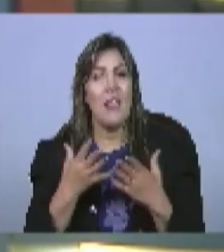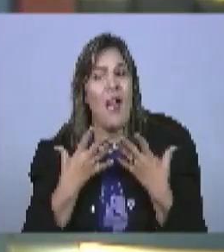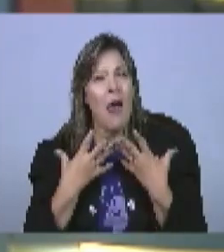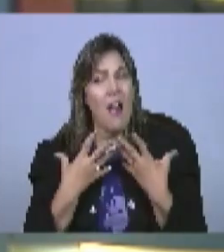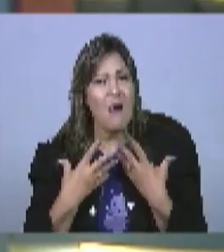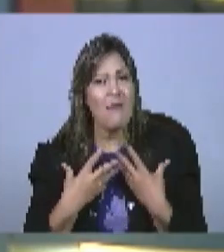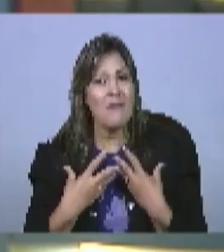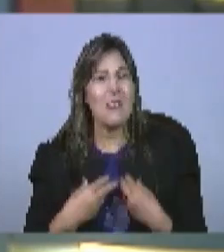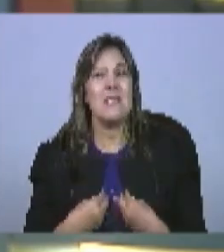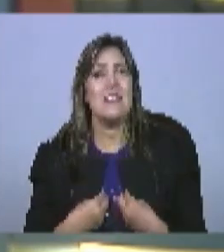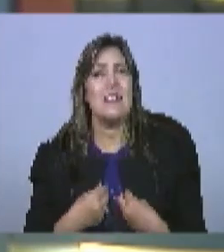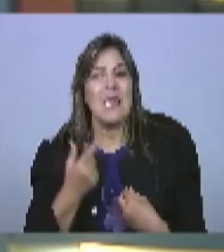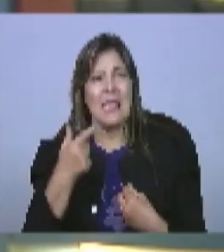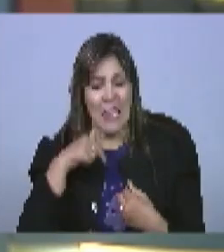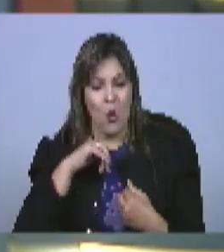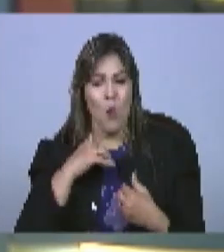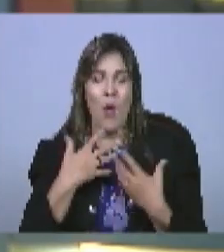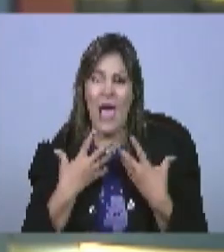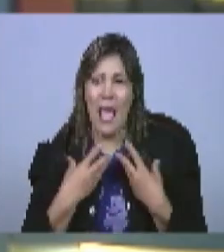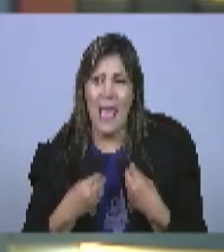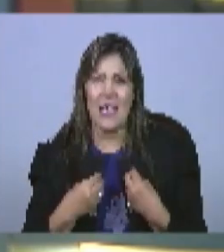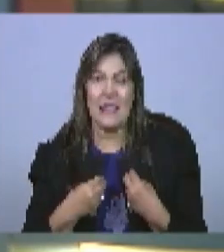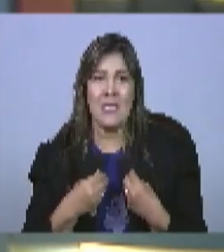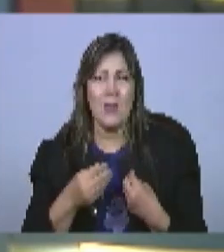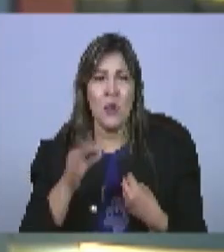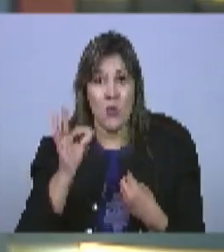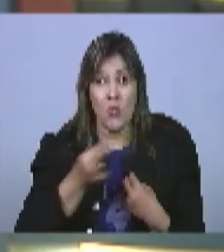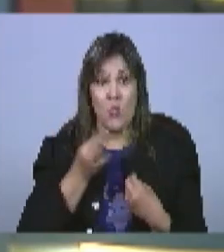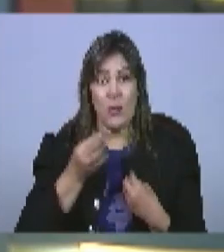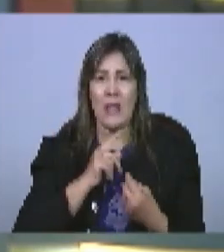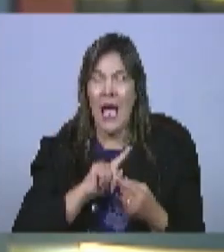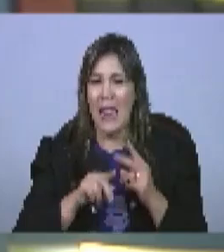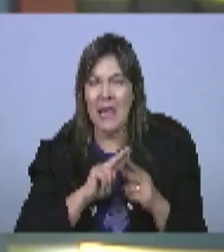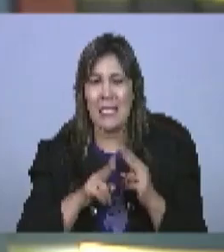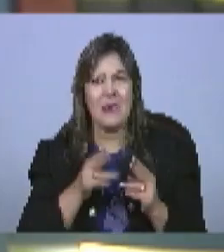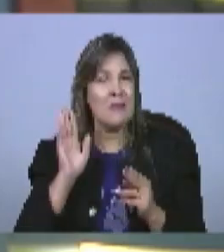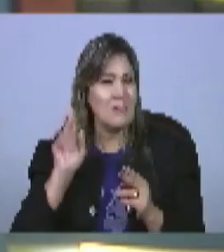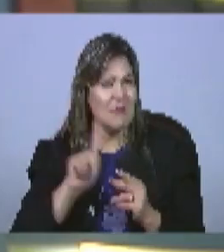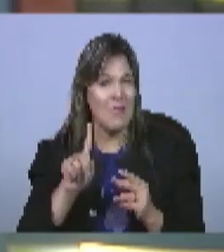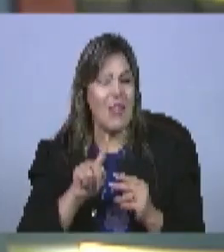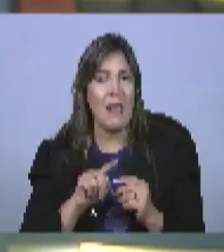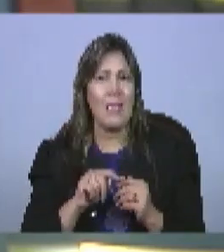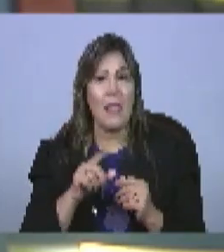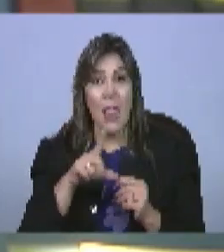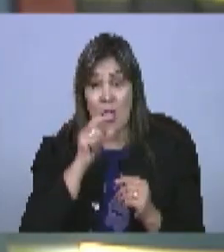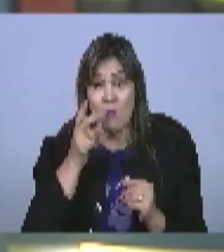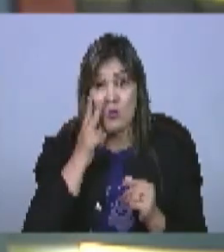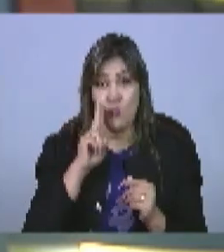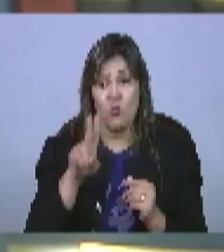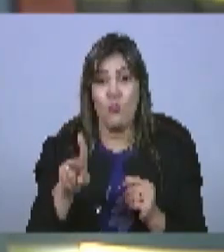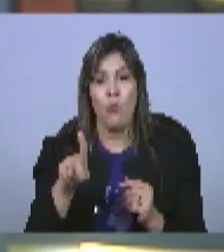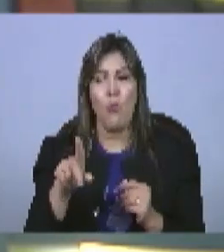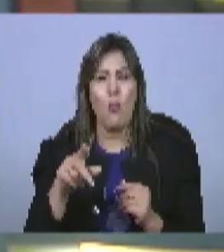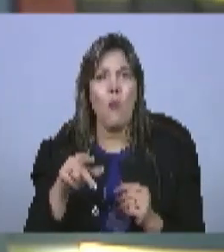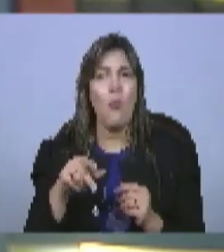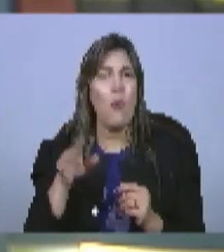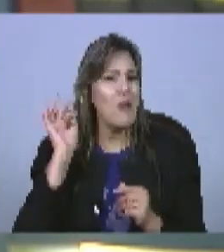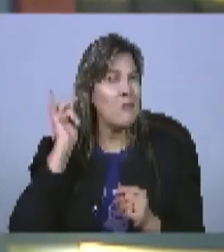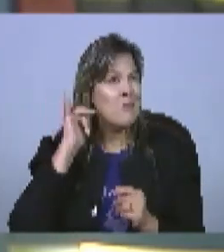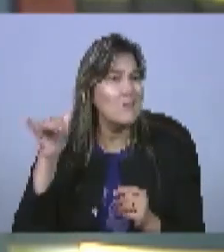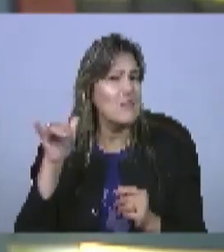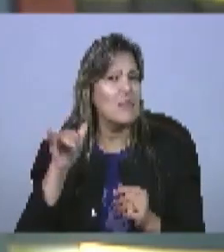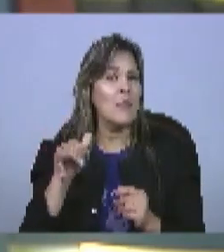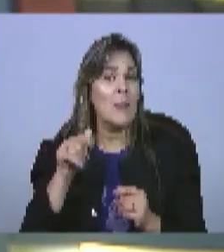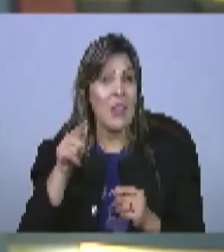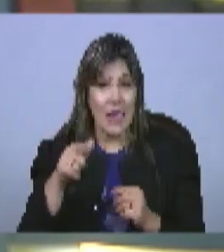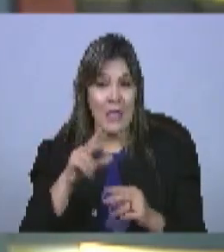يخلوك يستفزك واحيانا كتير لما تلاقيه هو مستهتر معاك تعامل معه